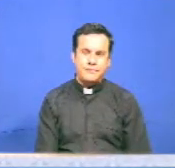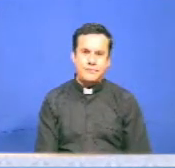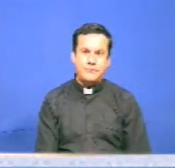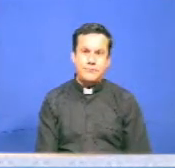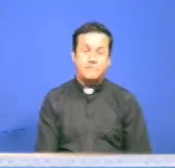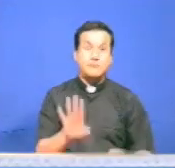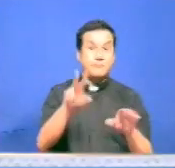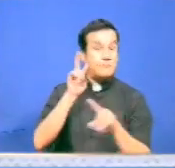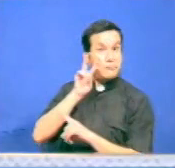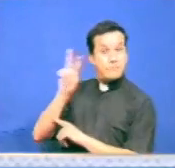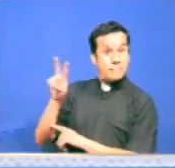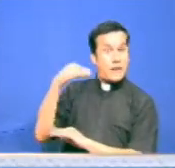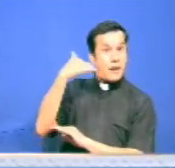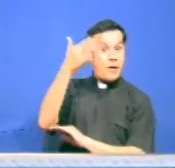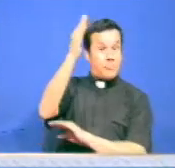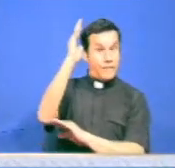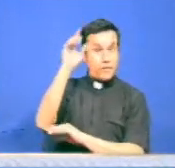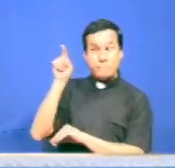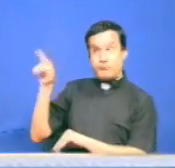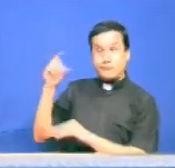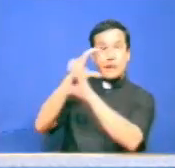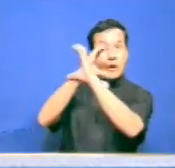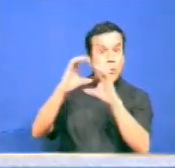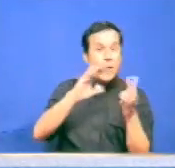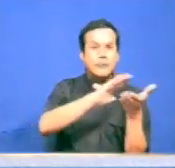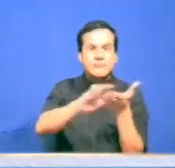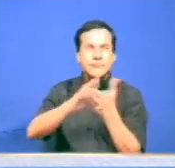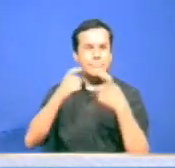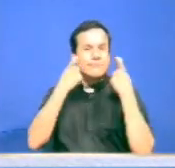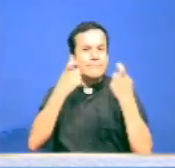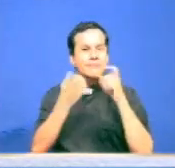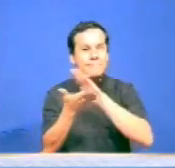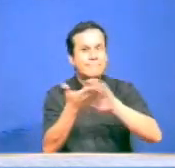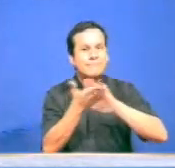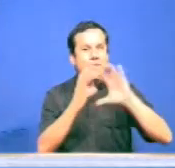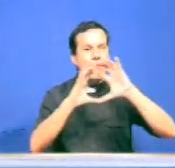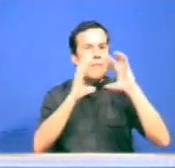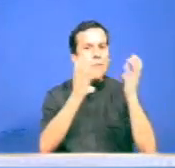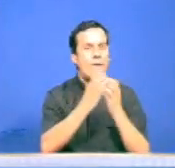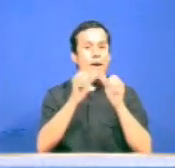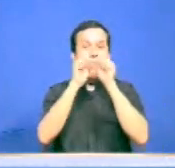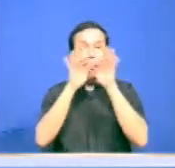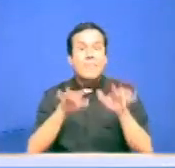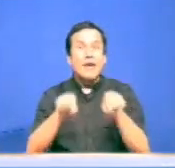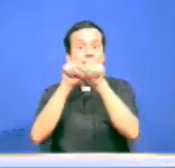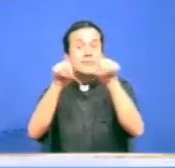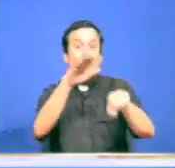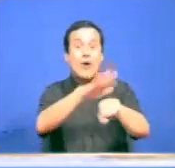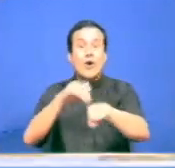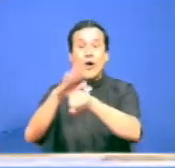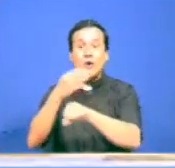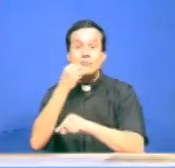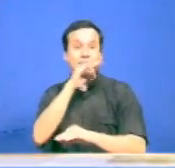Tazameni mwana kondoo wa Mungu, Kristo ile aondoaye dhambi za dunia. Heri wote tunaoalikwa kushiriki karamu ya